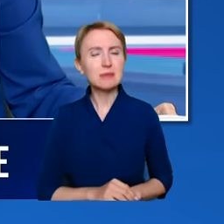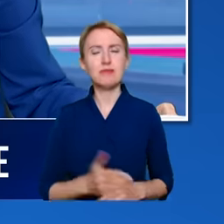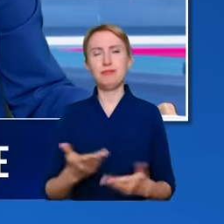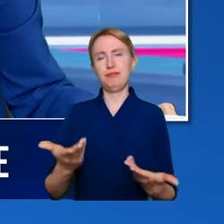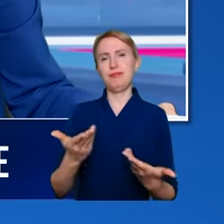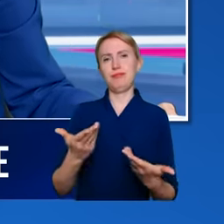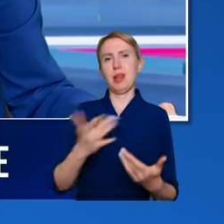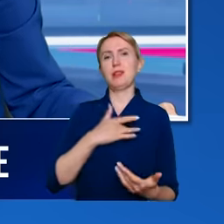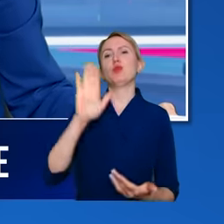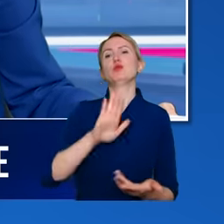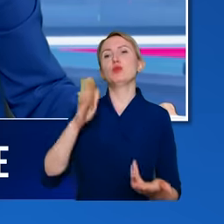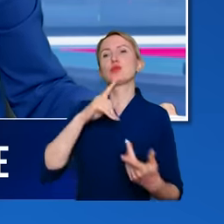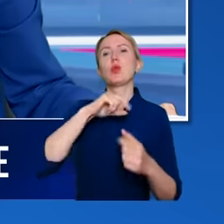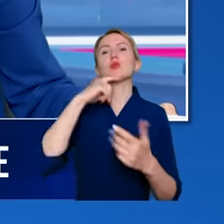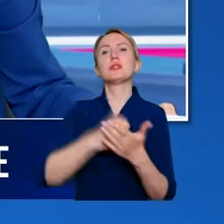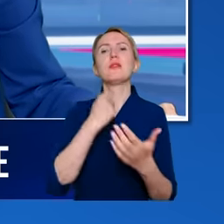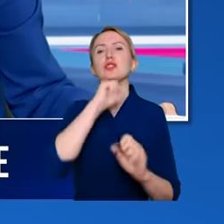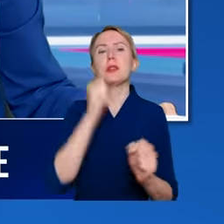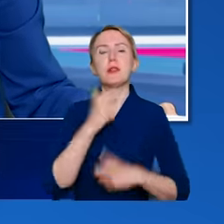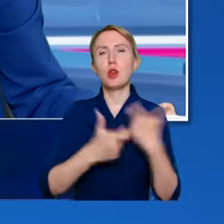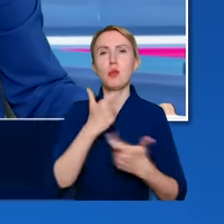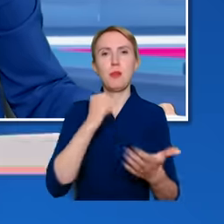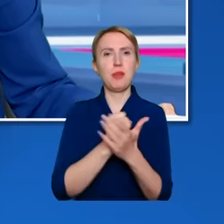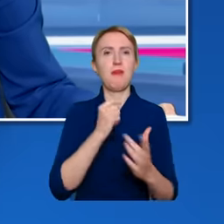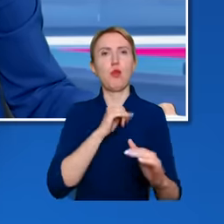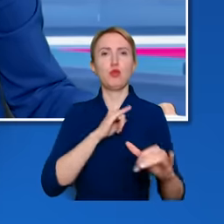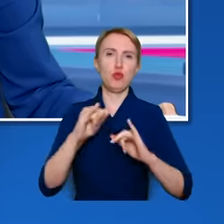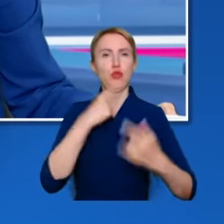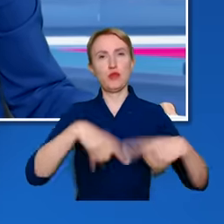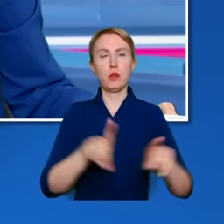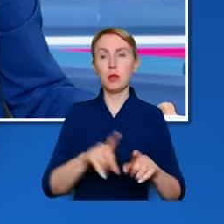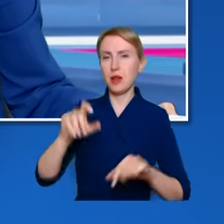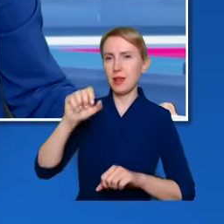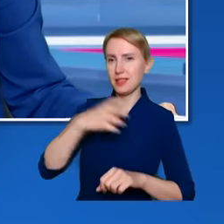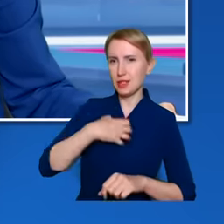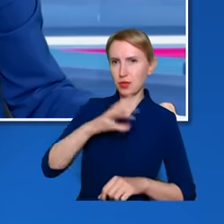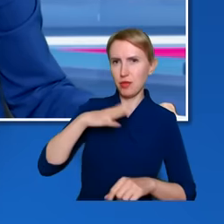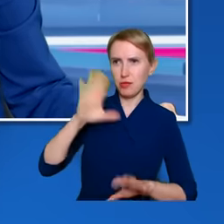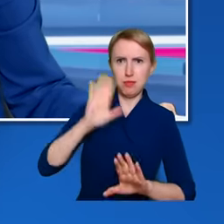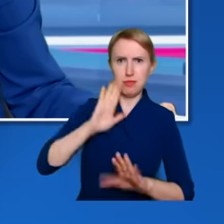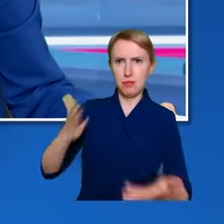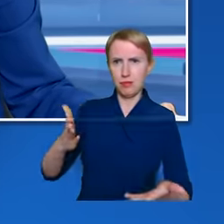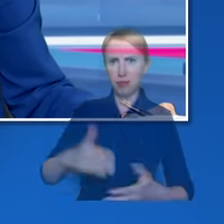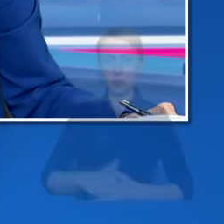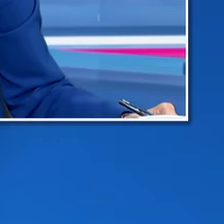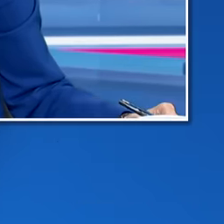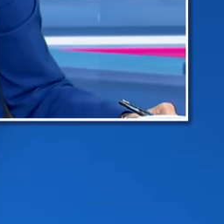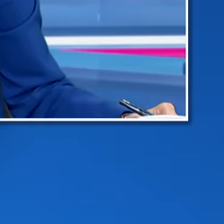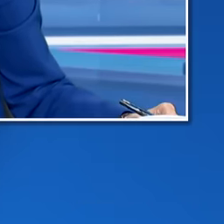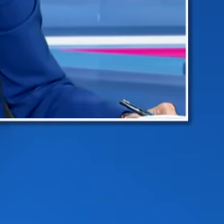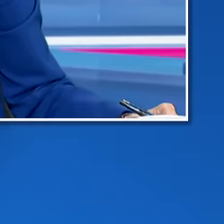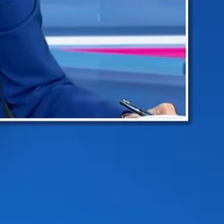litość żadnej włoską. Ustawy nie przeprowadzili, praworządność wprowadzili. Nie, ale przepraszam, no ale przecież sędziowie, jacy byli, co robi tacy pan, są. Nasz minister